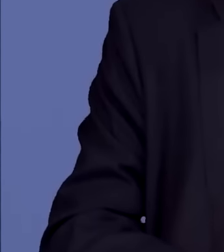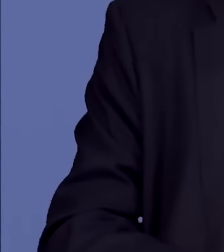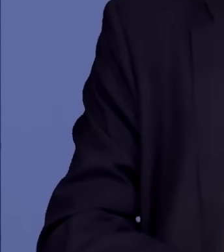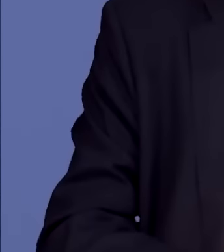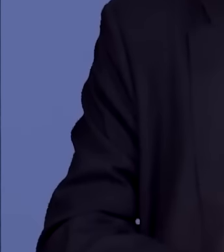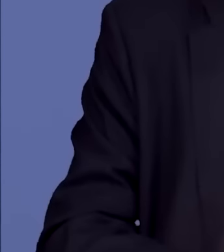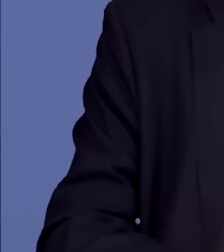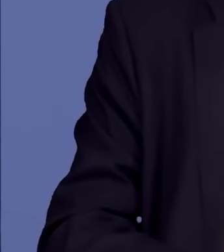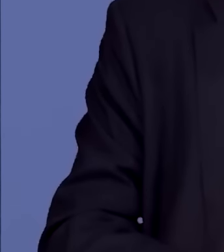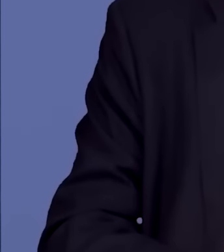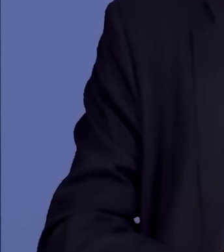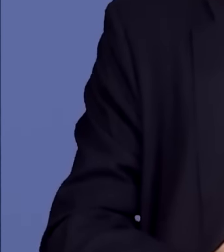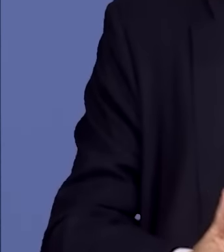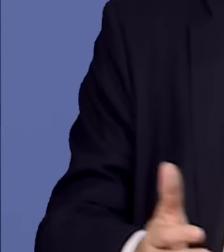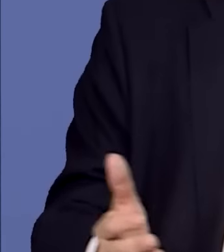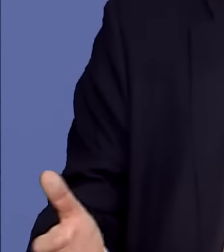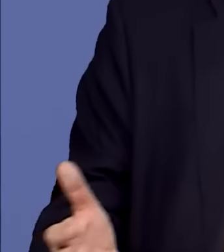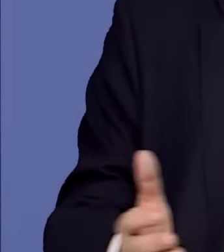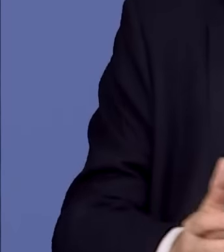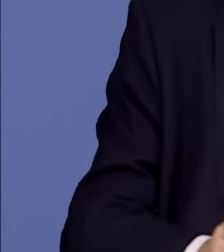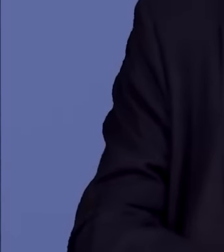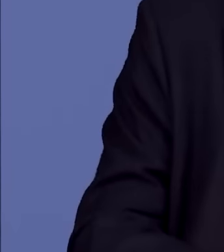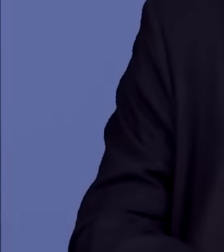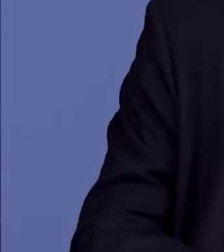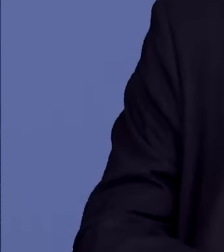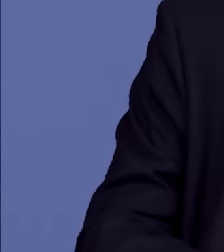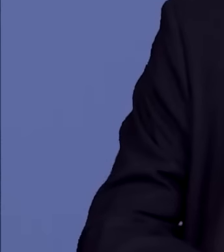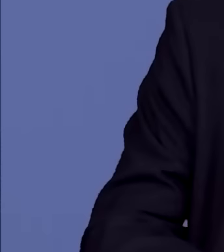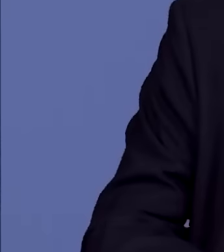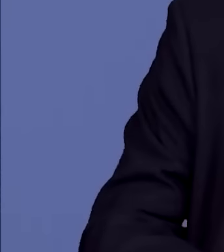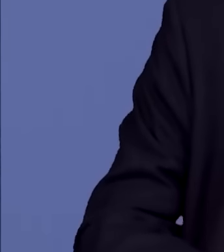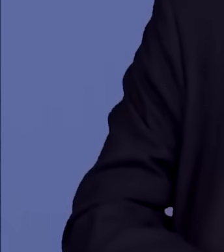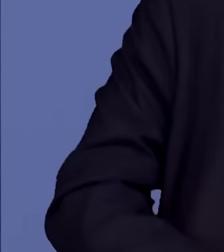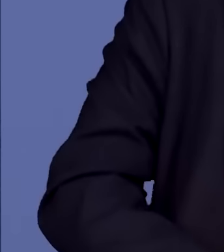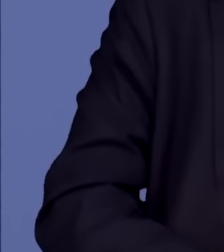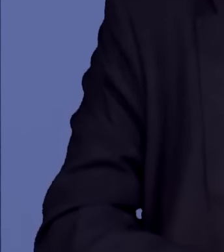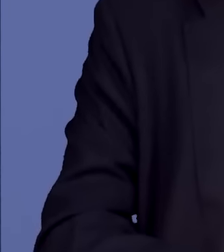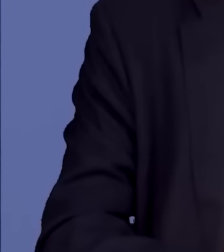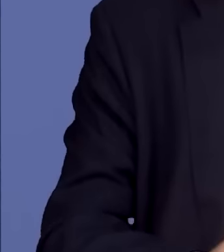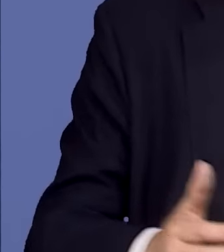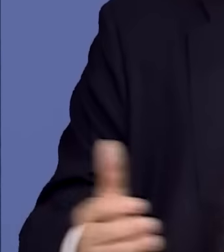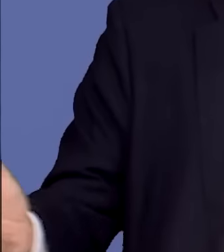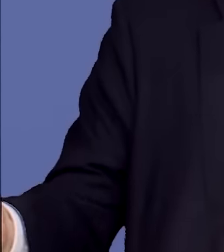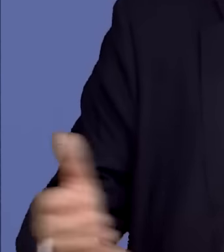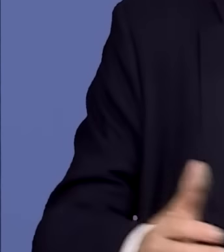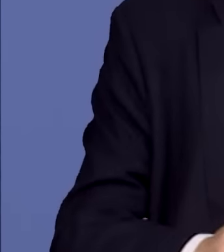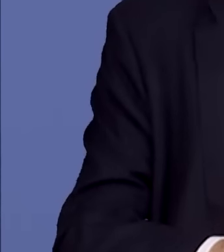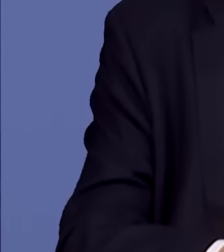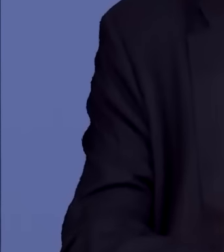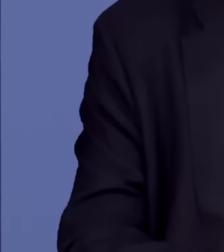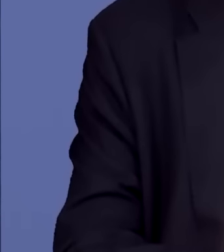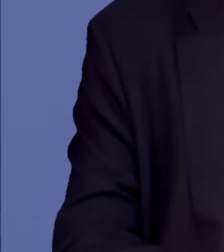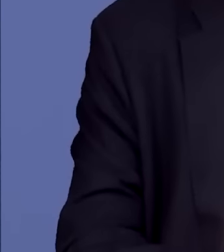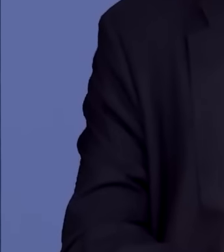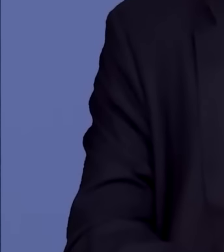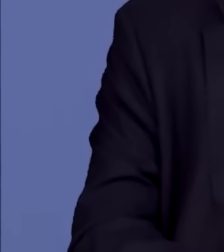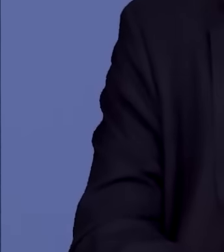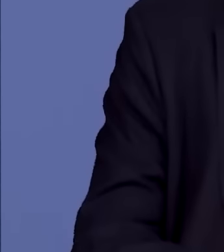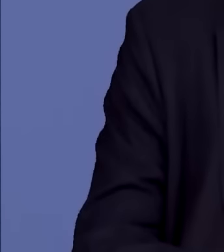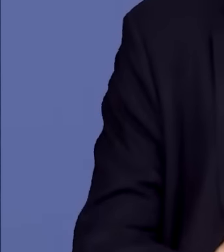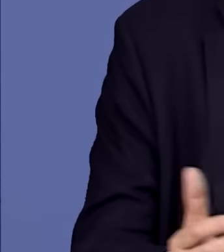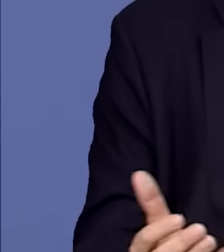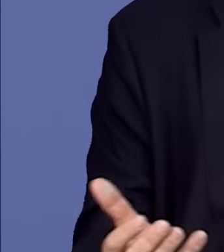do czynienia z taką sytuacją że wszystko wskazuje na to że to będzie kontynuacja wcześniejszych rządów pani